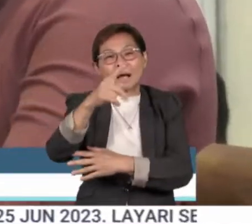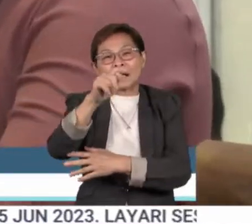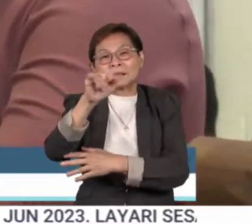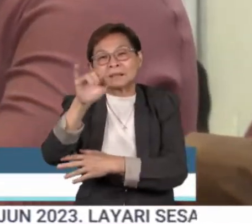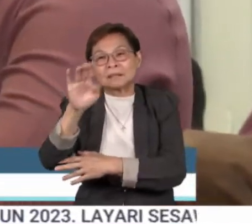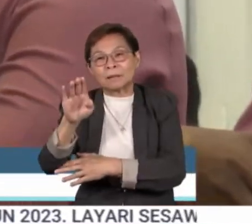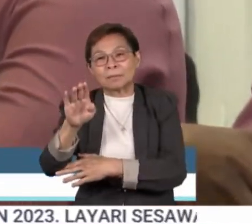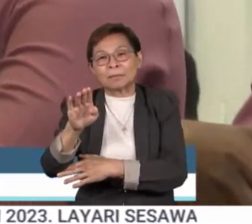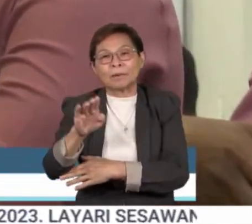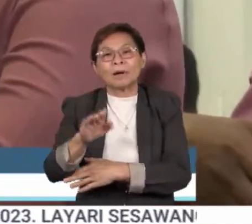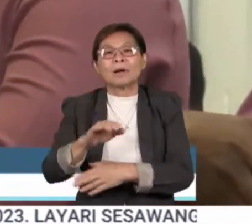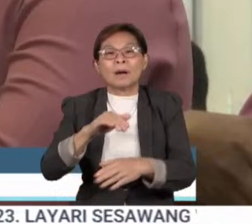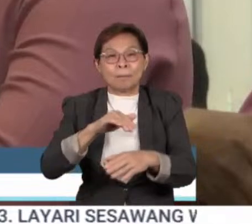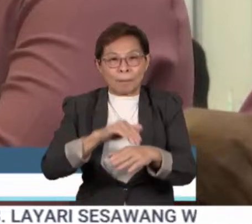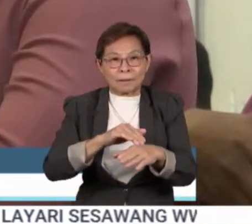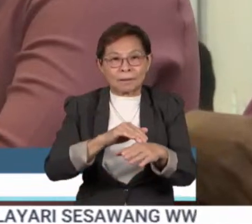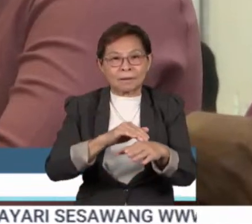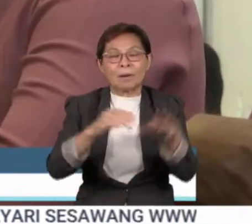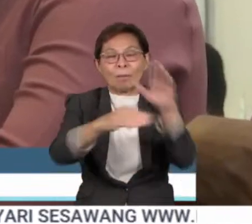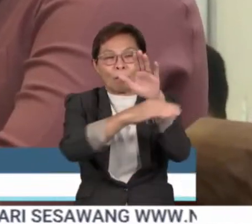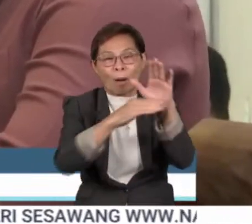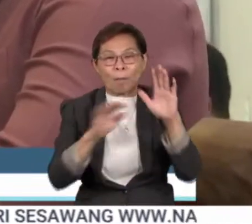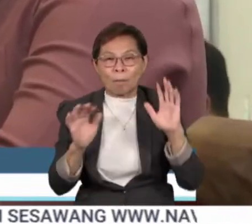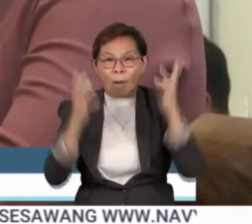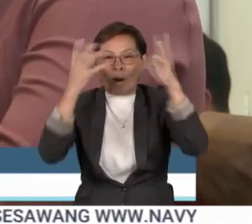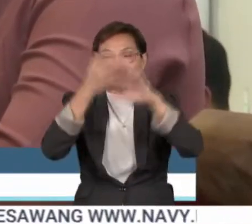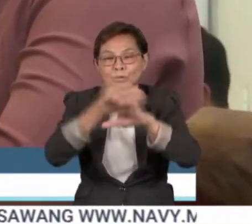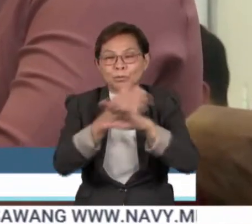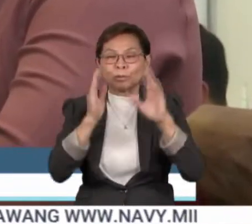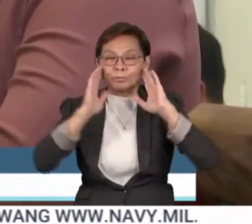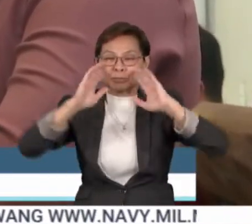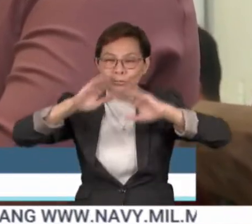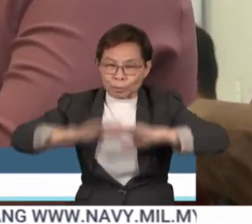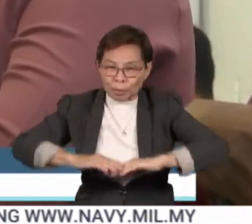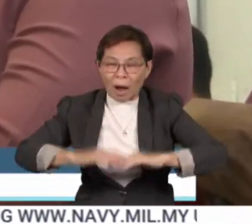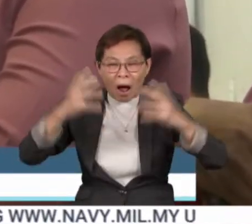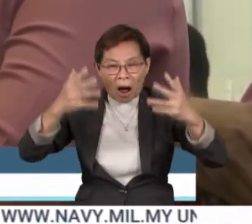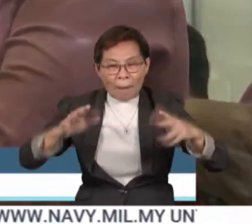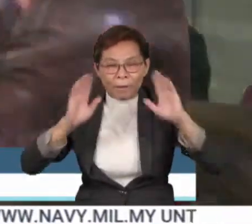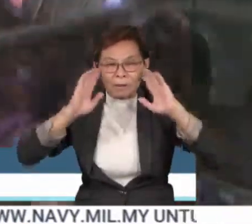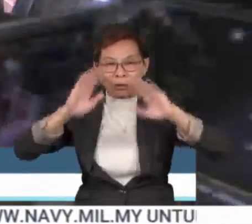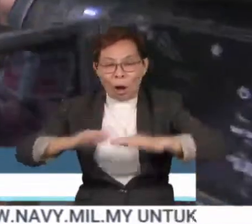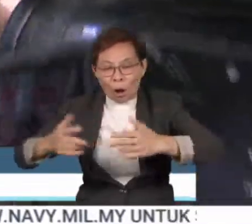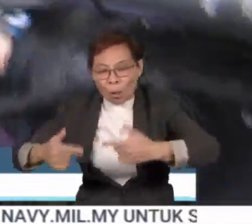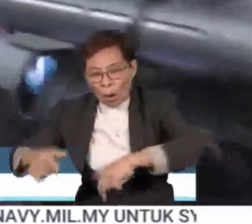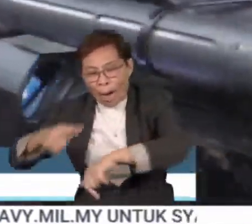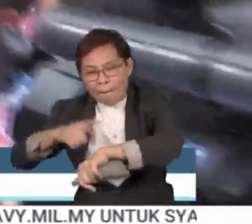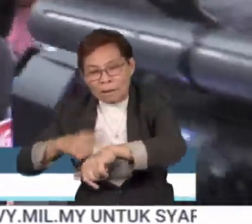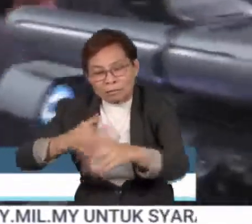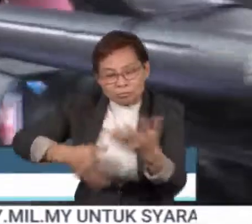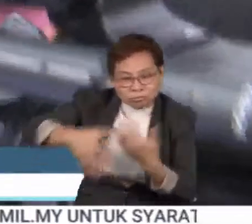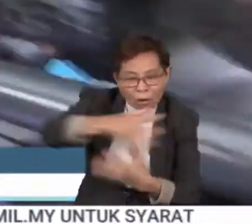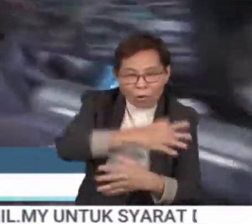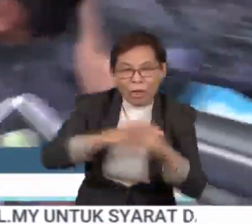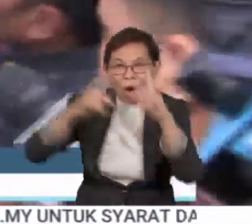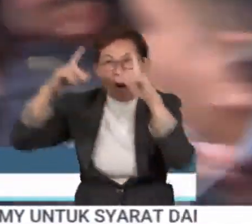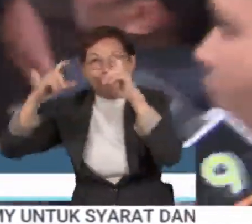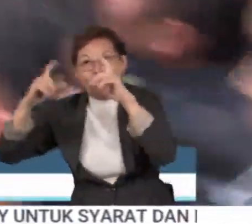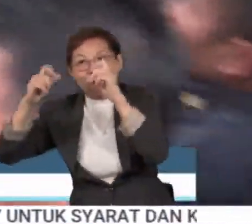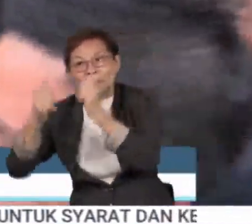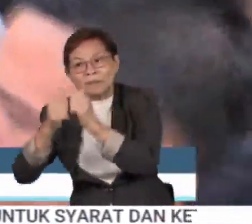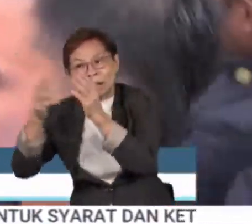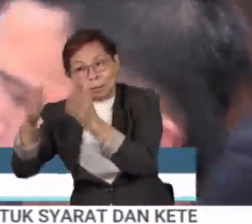Muhammad Nur bersempena Hari Raya Aidil Adha sebelum menunaikan solat Jumaat. Selesai solat, Perdana Menteri meluangkan masa beramah mesra dan bergambar bersama